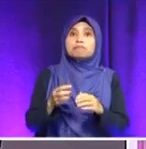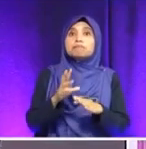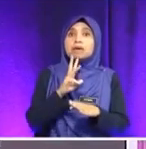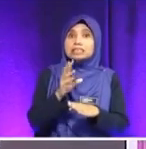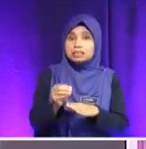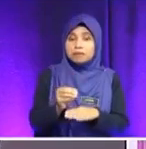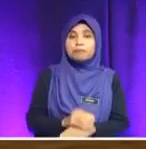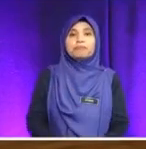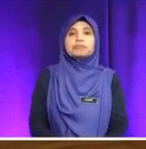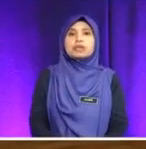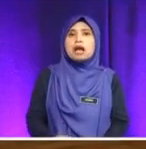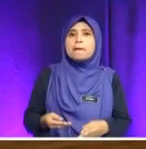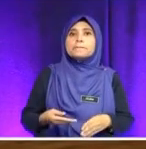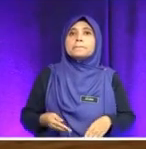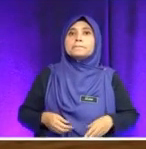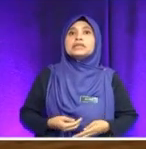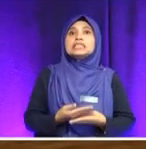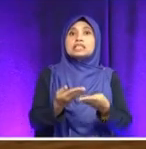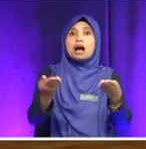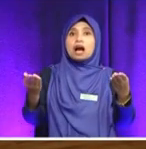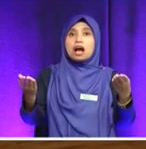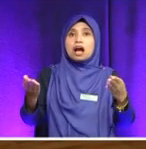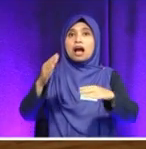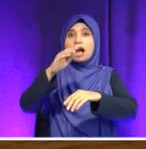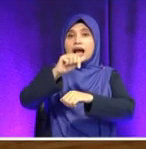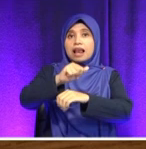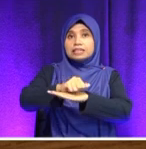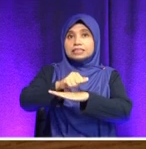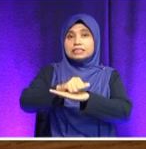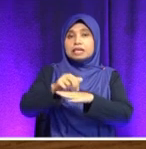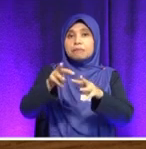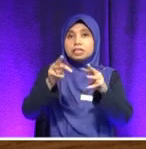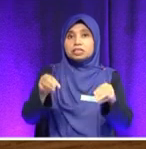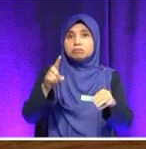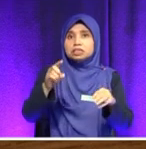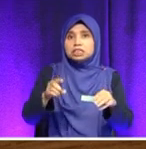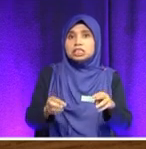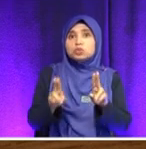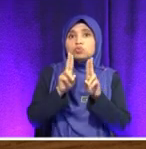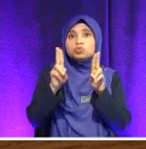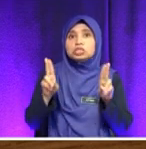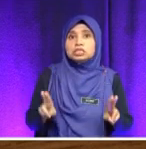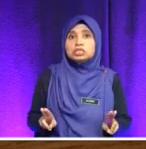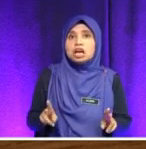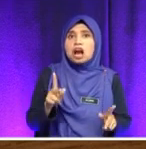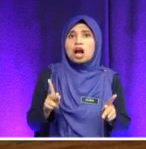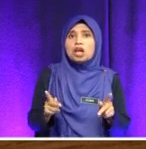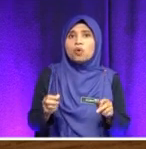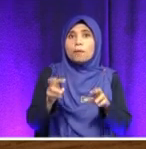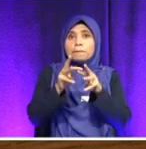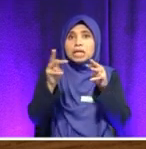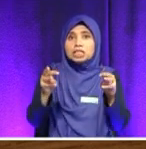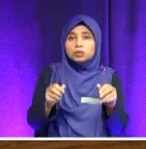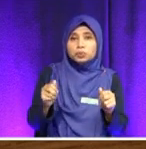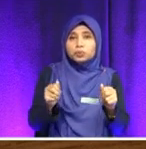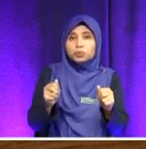Okey, yang kedua, membentang alas meja. Pertama sekali mesti uji dulu kestabilan meja itu. Sekiranya bergoyang, ambil